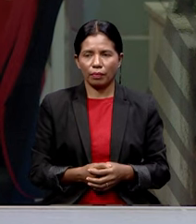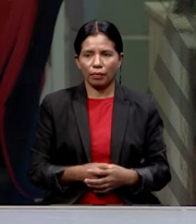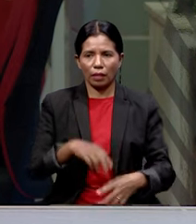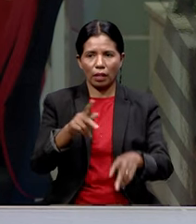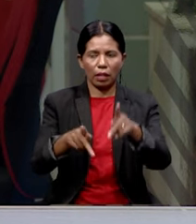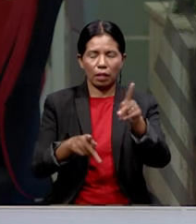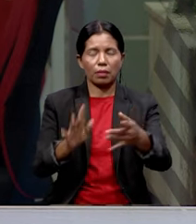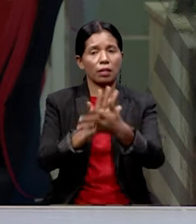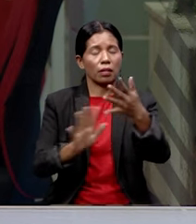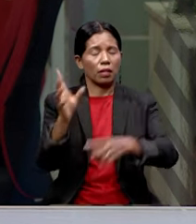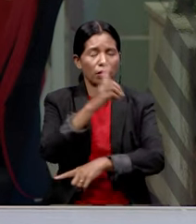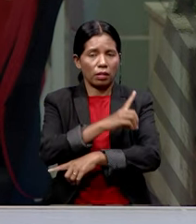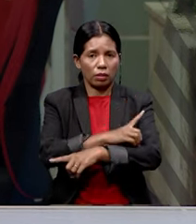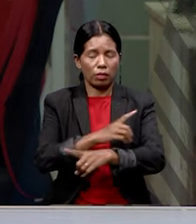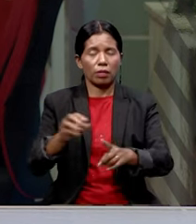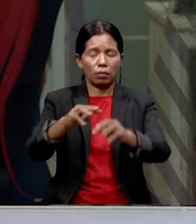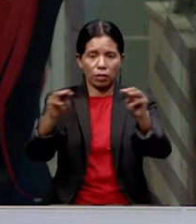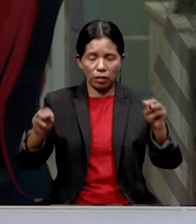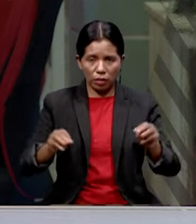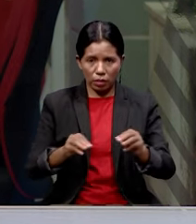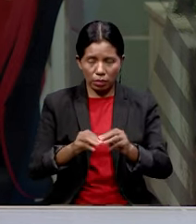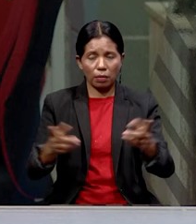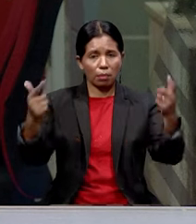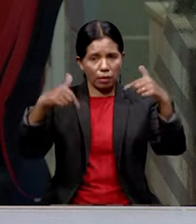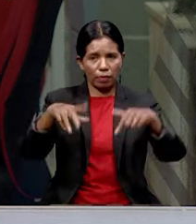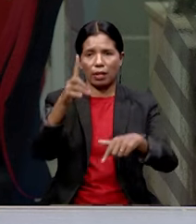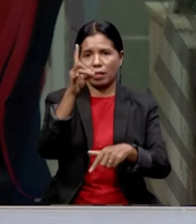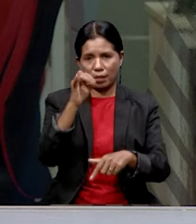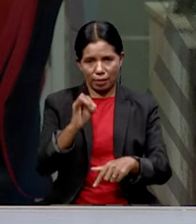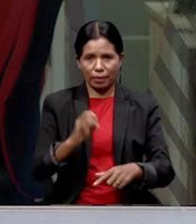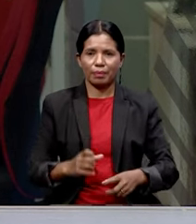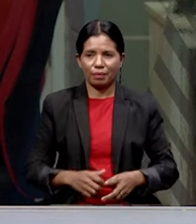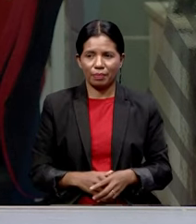Comunidade nebe celebra loro finado in municipio viagem fali medili.